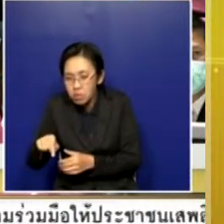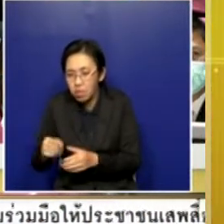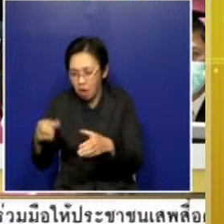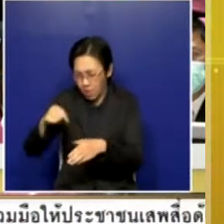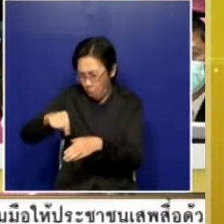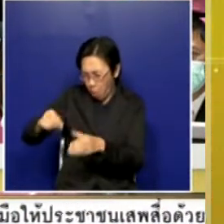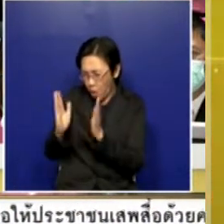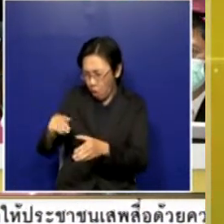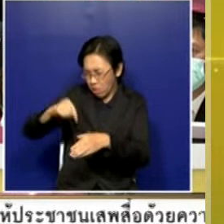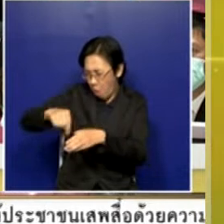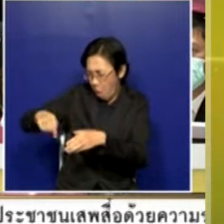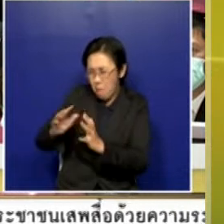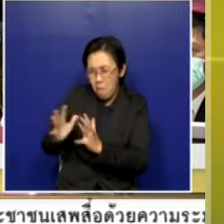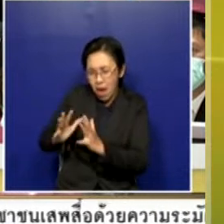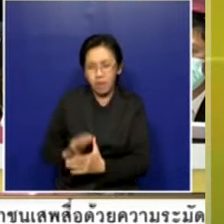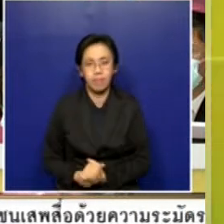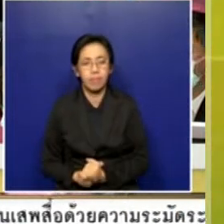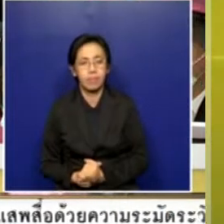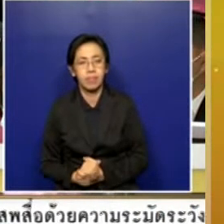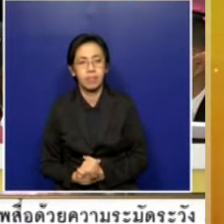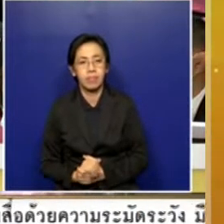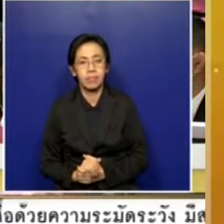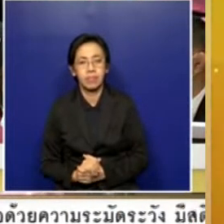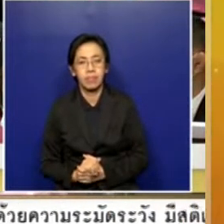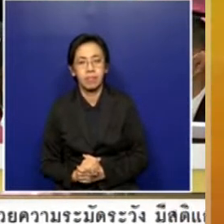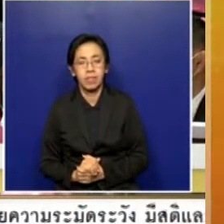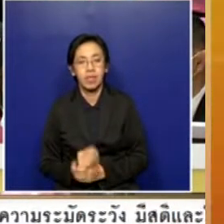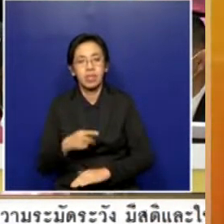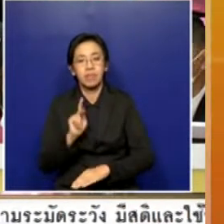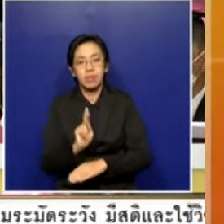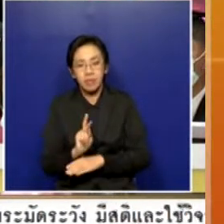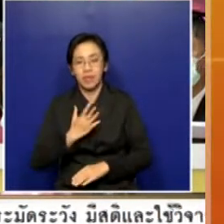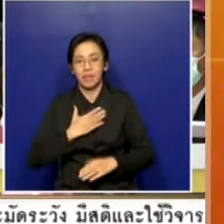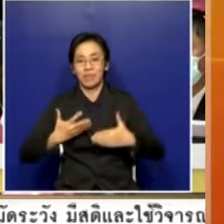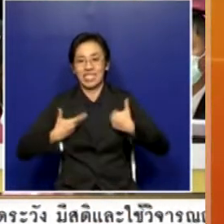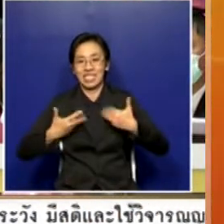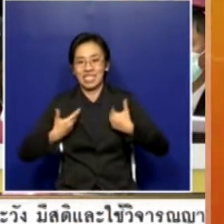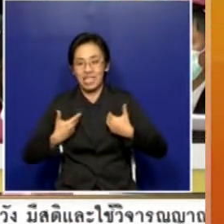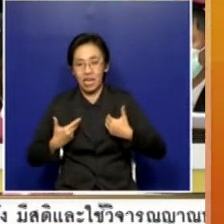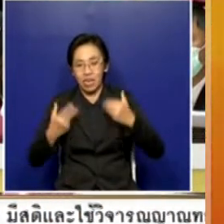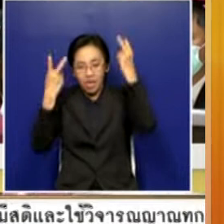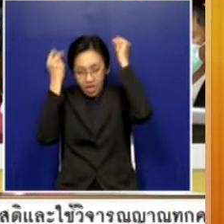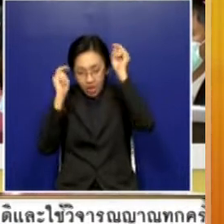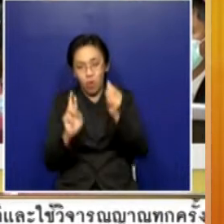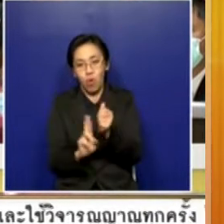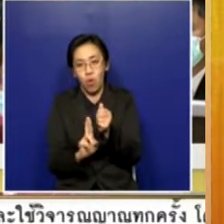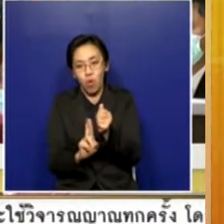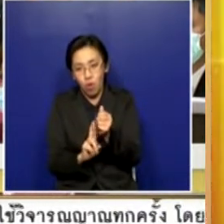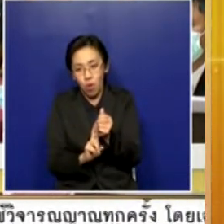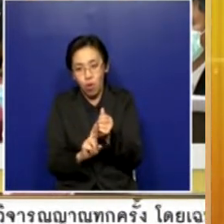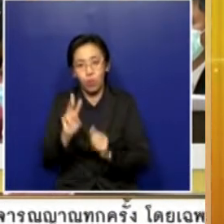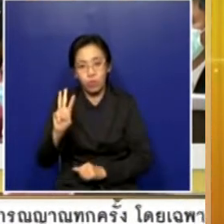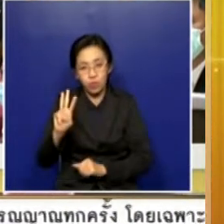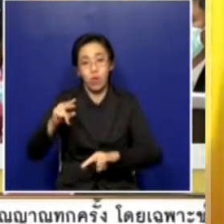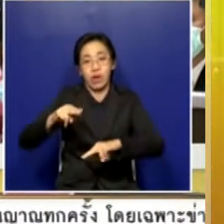ไปแก้แบบนี้จะเป็นการแก้แบบที่นี่ก็มากอดหรือไม่ที่สุดแล้วคนของสำนักงบประมาณทั้งตัวไม่สำเร็จมีการแก้ไขคุณจะยุก็เลย